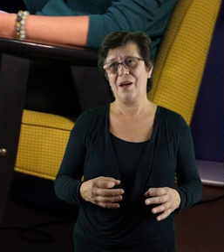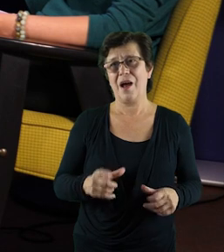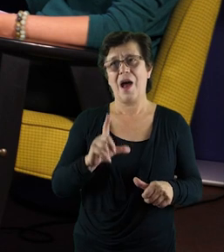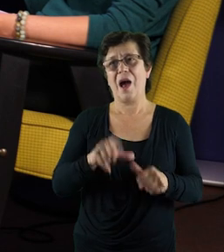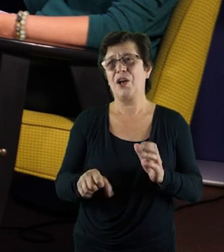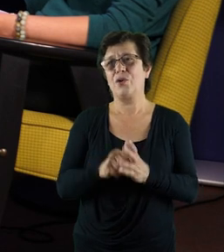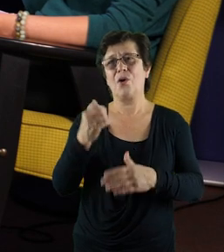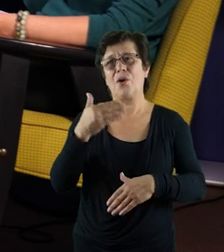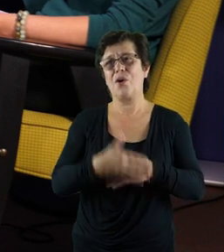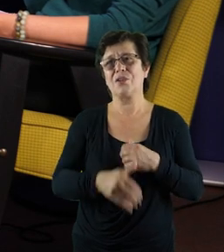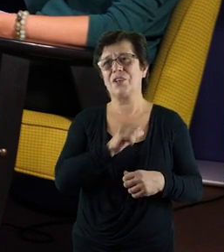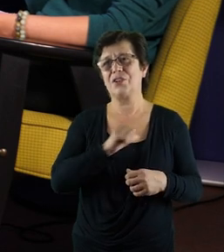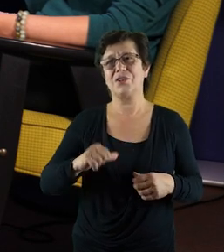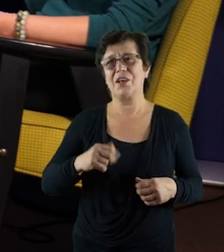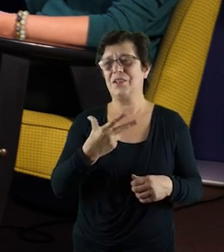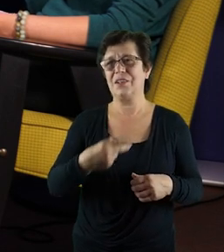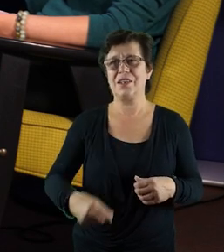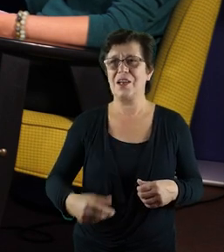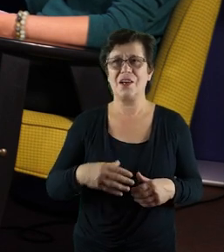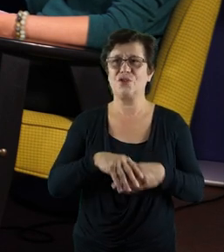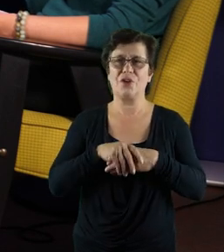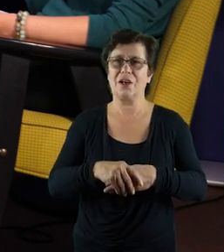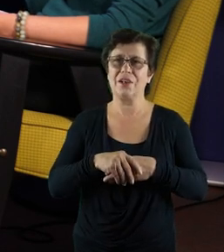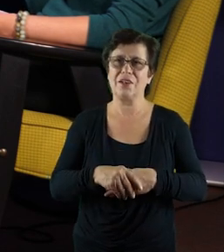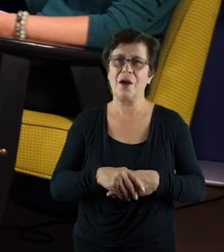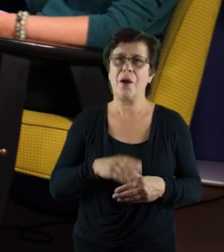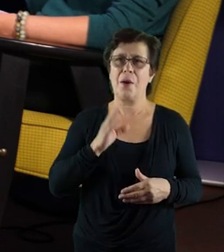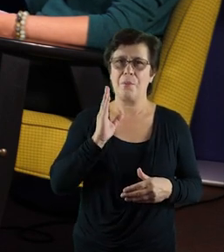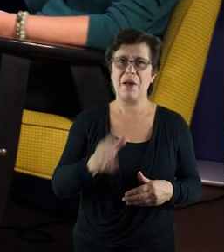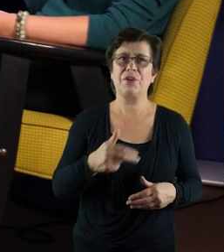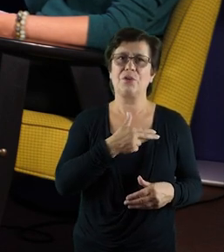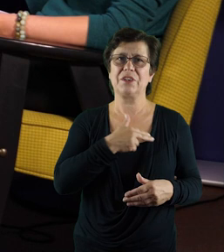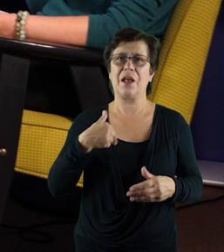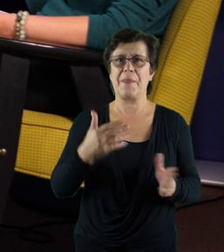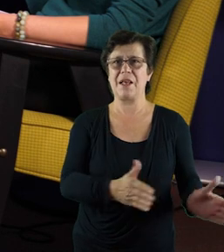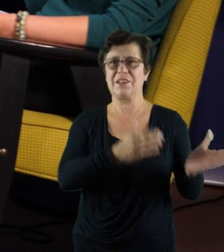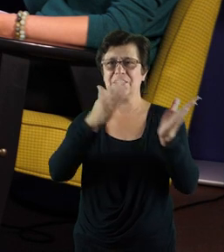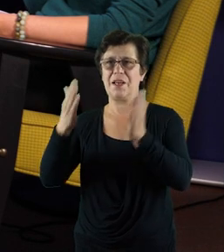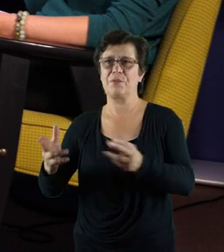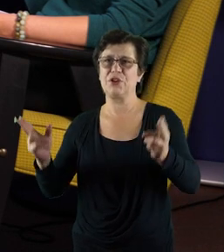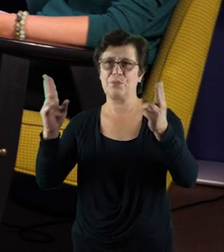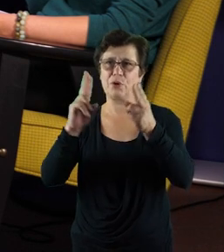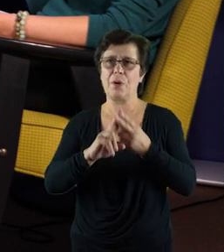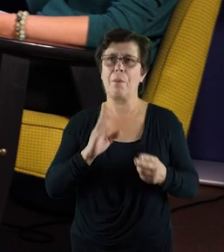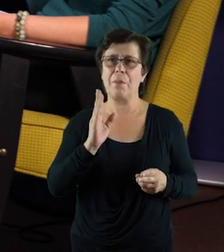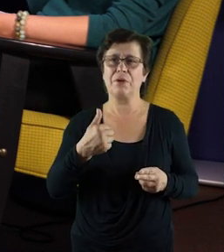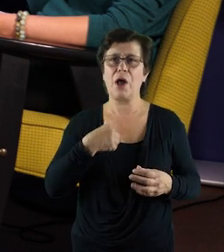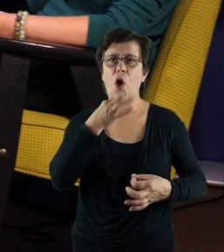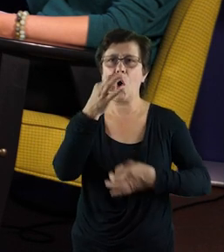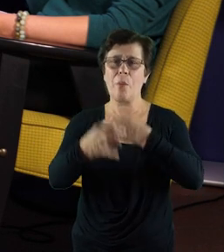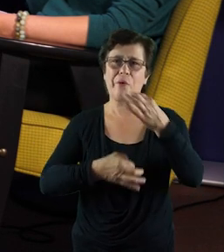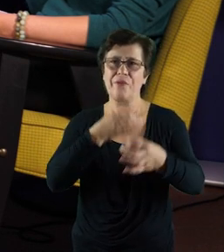żegnamy, ponieważ Państwo Katarzyna Wójcik i Pan Radosław Romaniuk będą z nami na następnym spotkaniu, będą nam opowiadać właśnie o